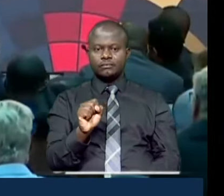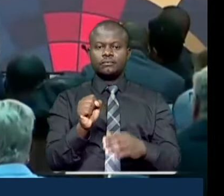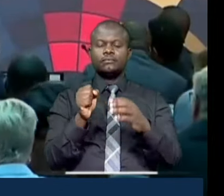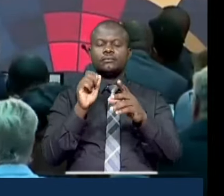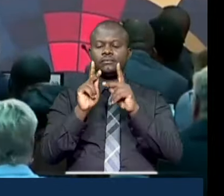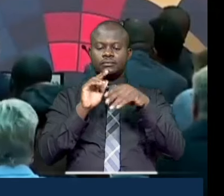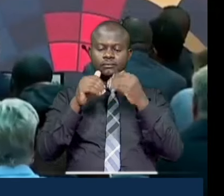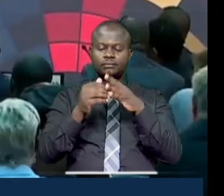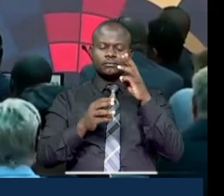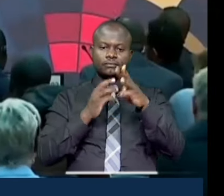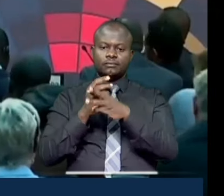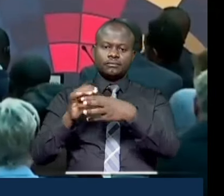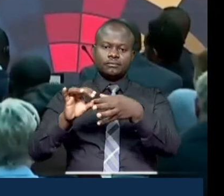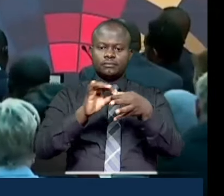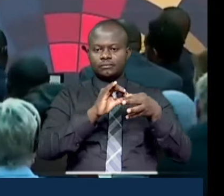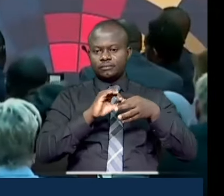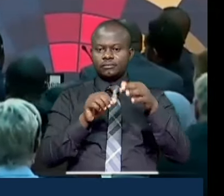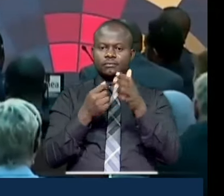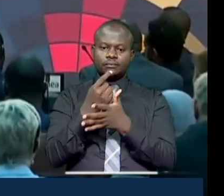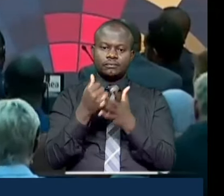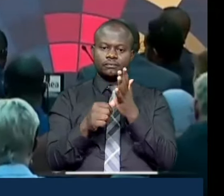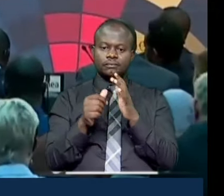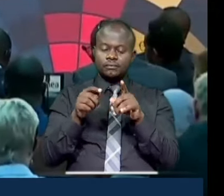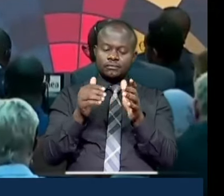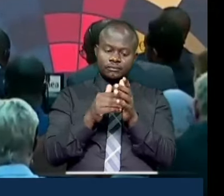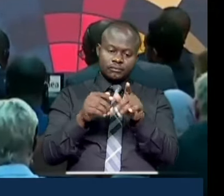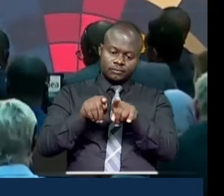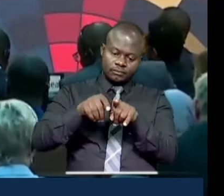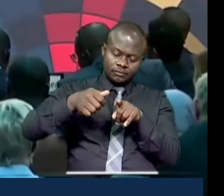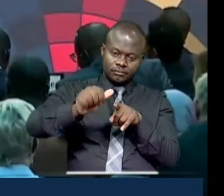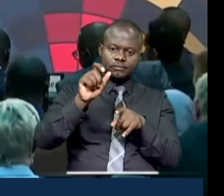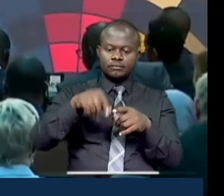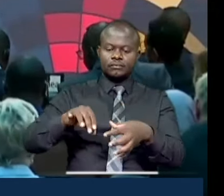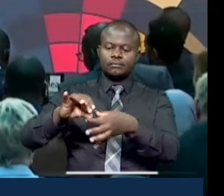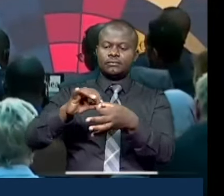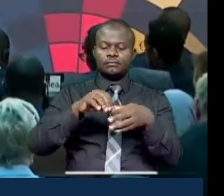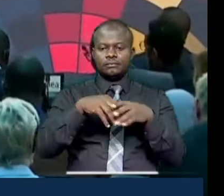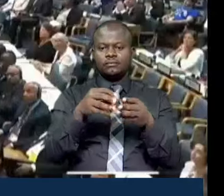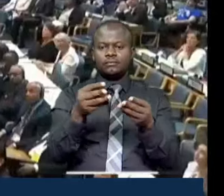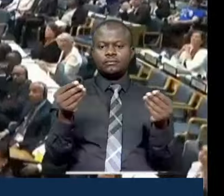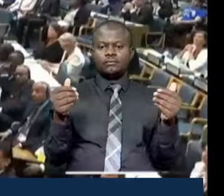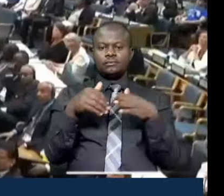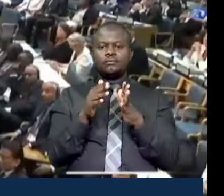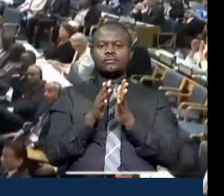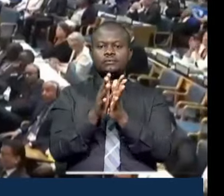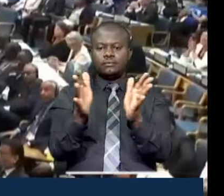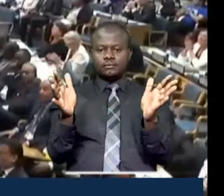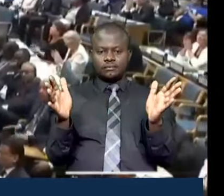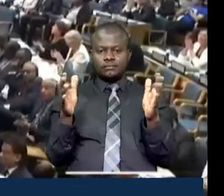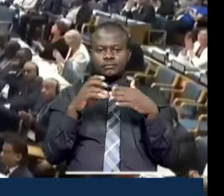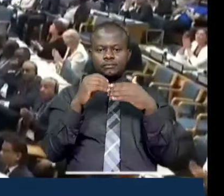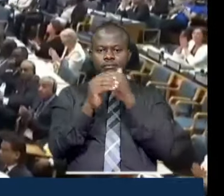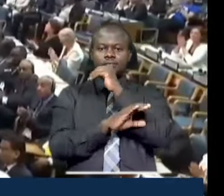abatuye isi bafatanije mu guteza ikibazo ni nabo bagomba gufatanya mu kugikemura muri rusange abayobozi